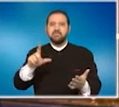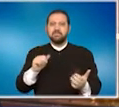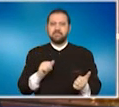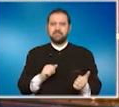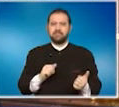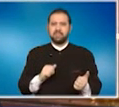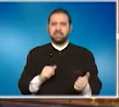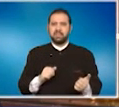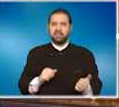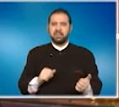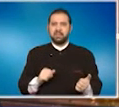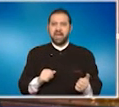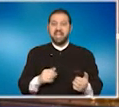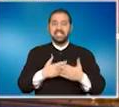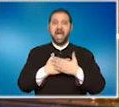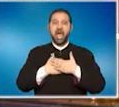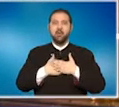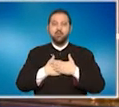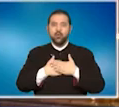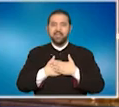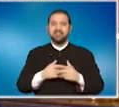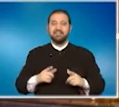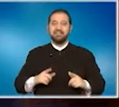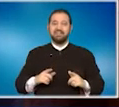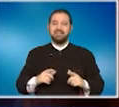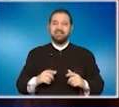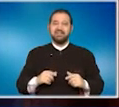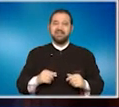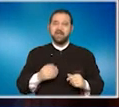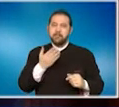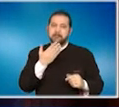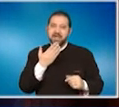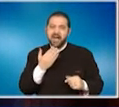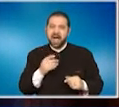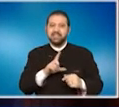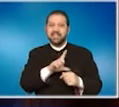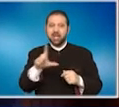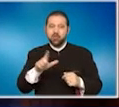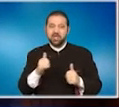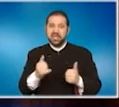chelarul. A murit unui mod de viață și unui mod de a gândi și de a trăi